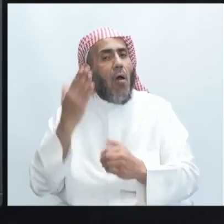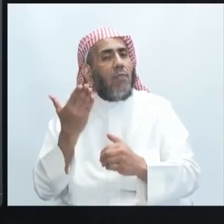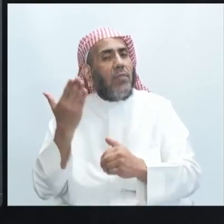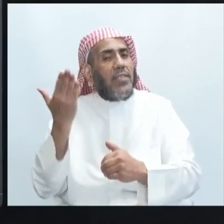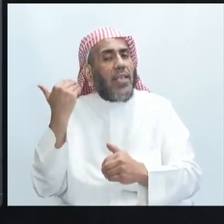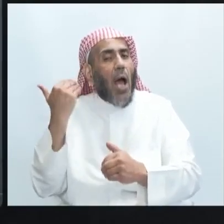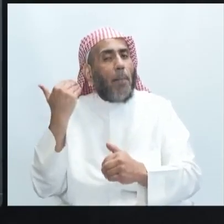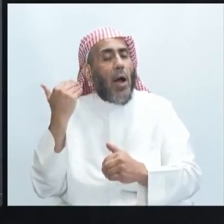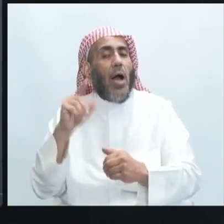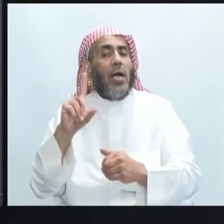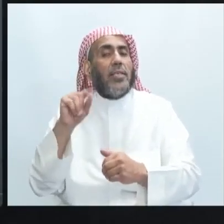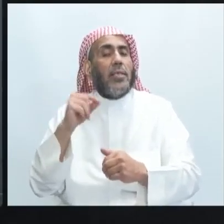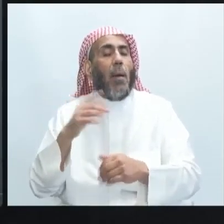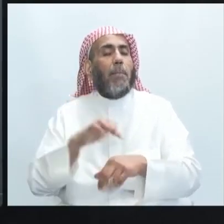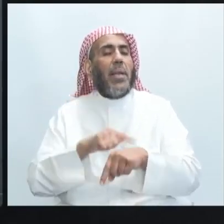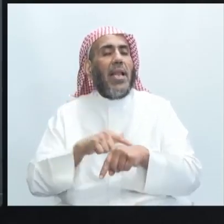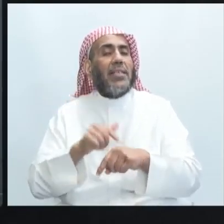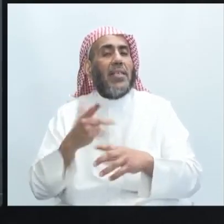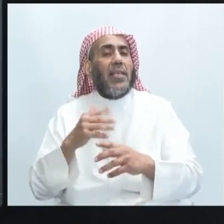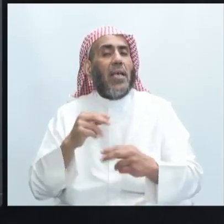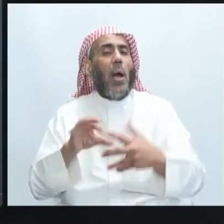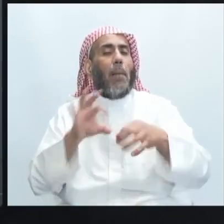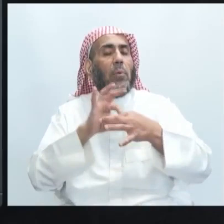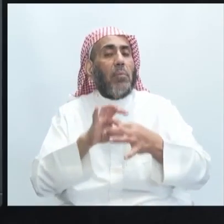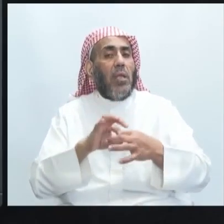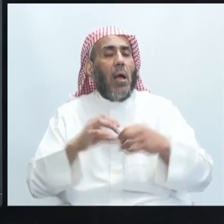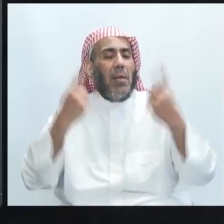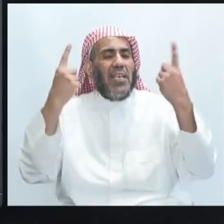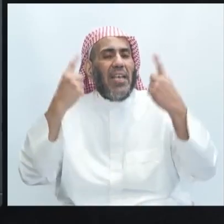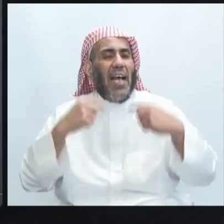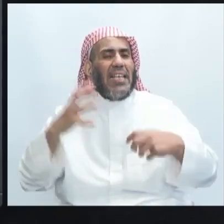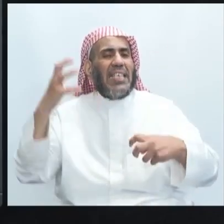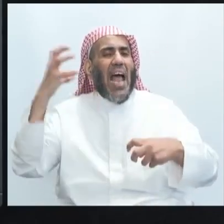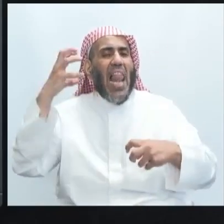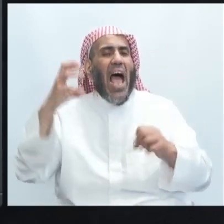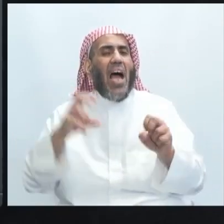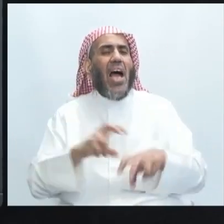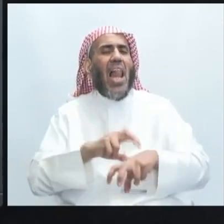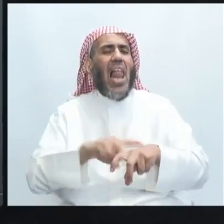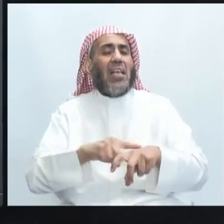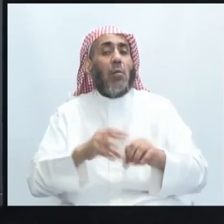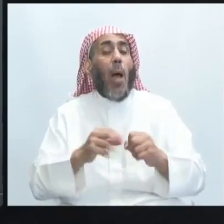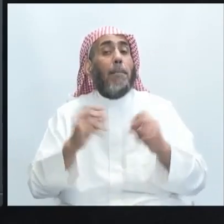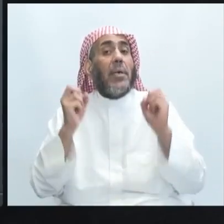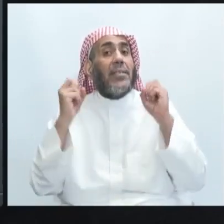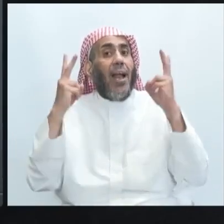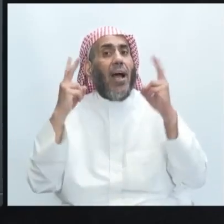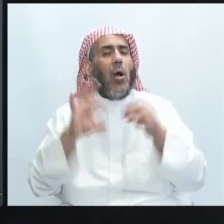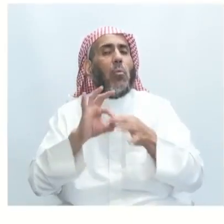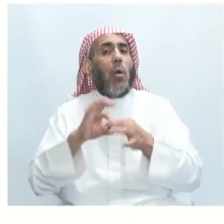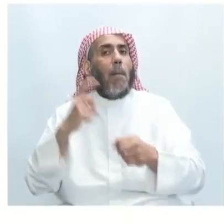السابق احسنتم بالاحساس هي ترتبط بالجهاز العص بينما الادراك يرتبط